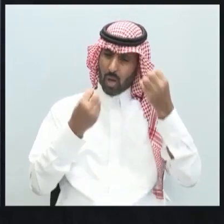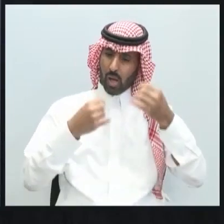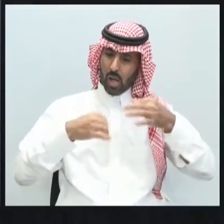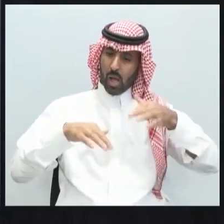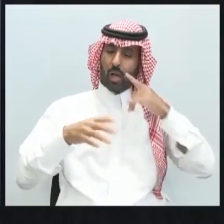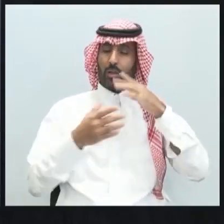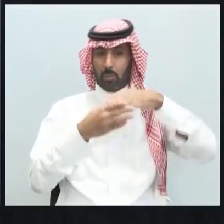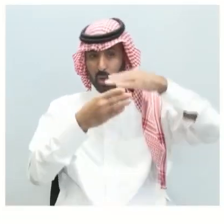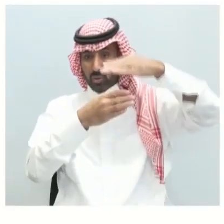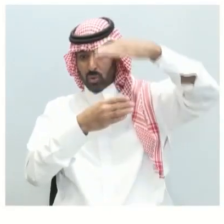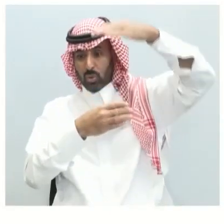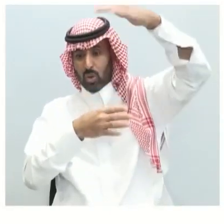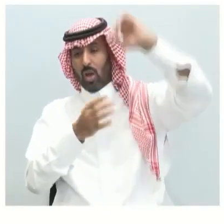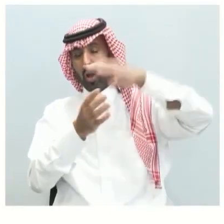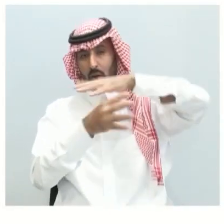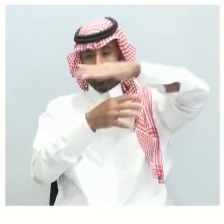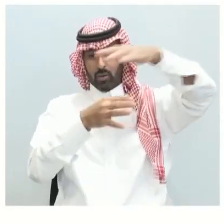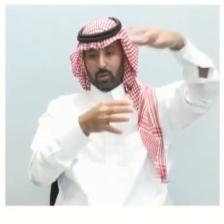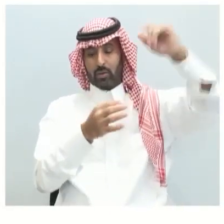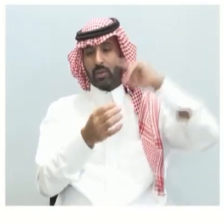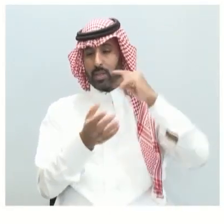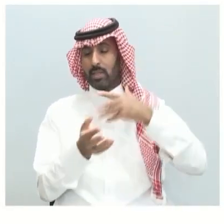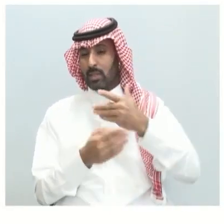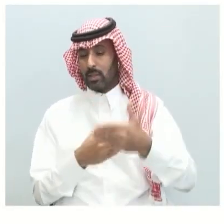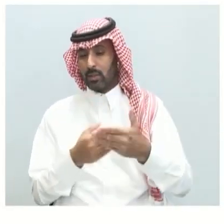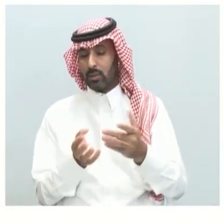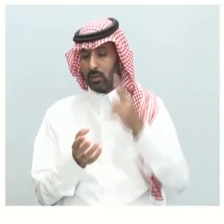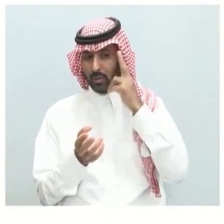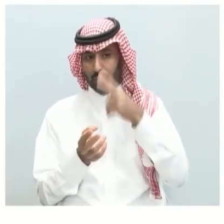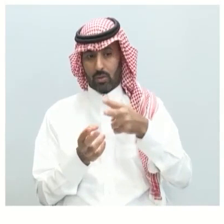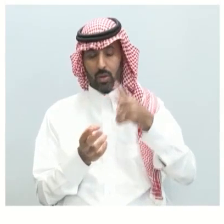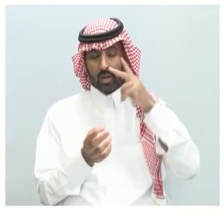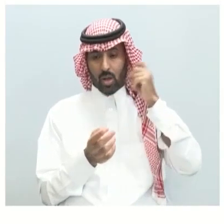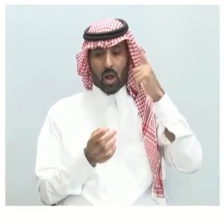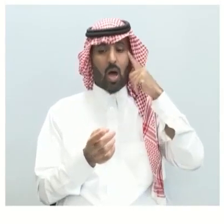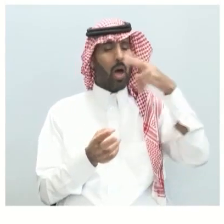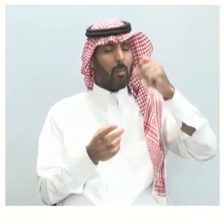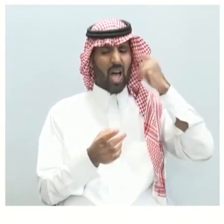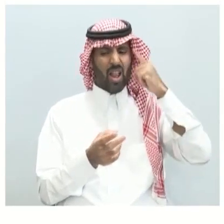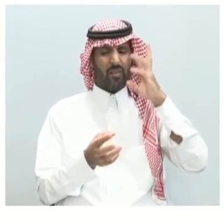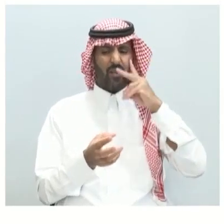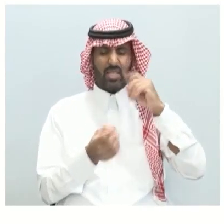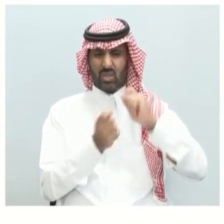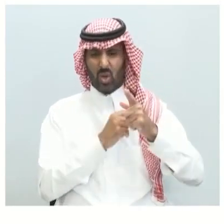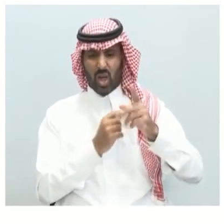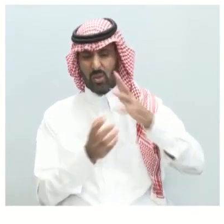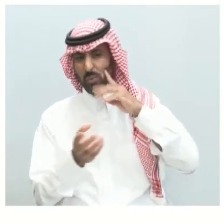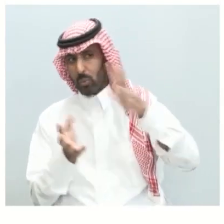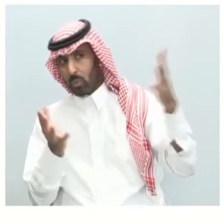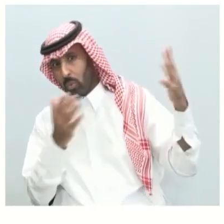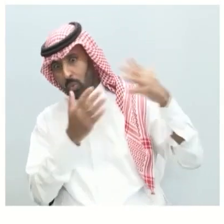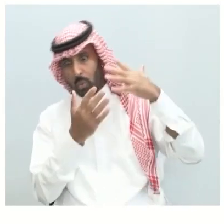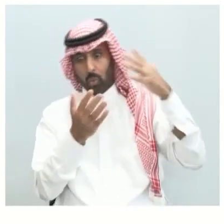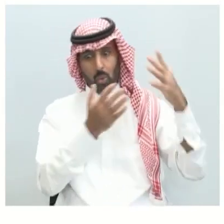الجو العليا اضافه لذلك يساعد متابعه العلماء في معرفه سرعه واتجاه